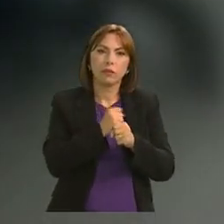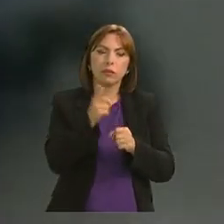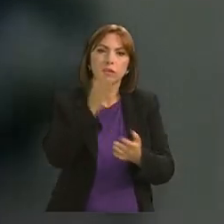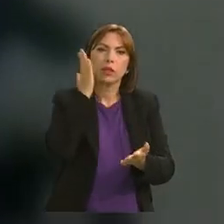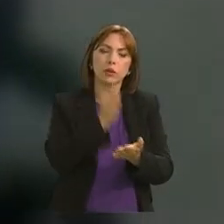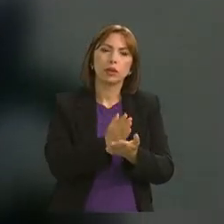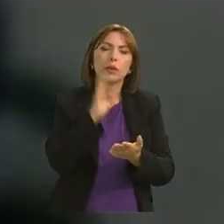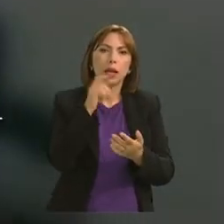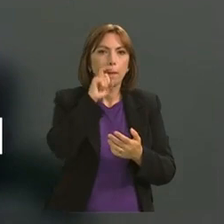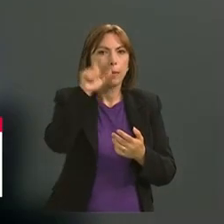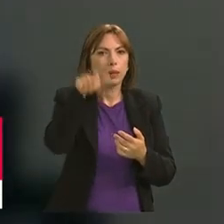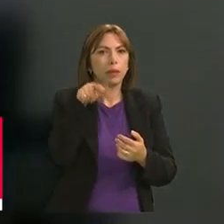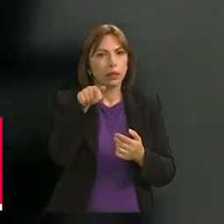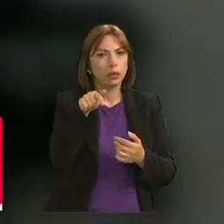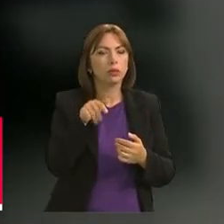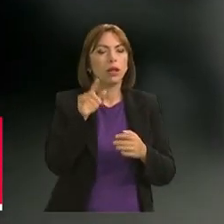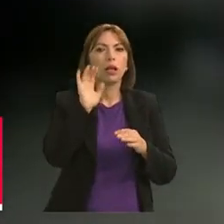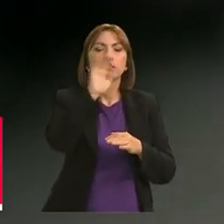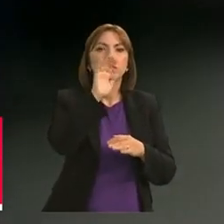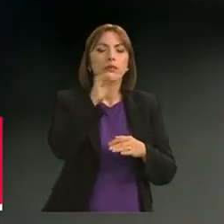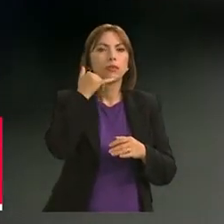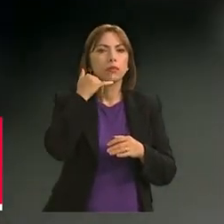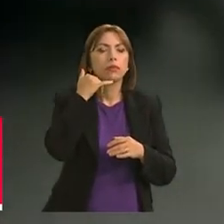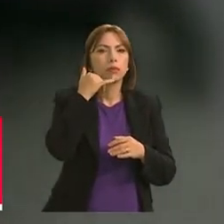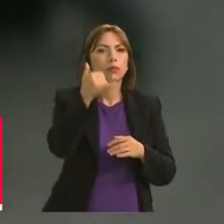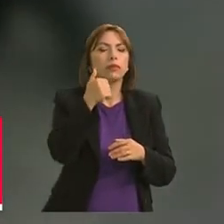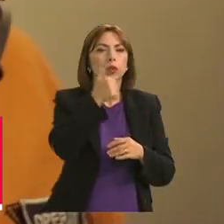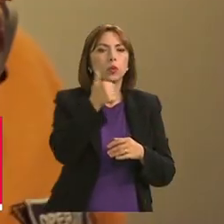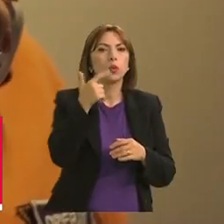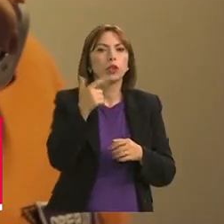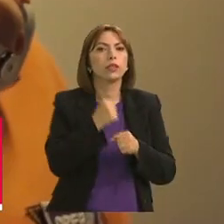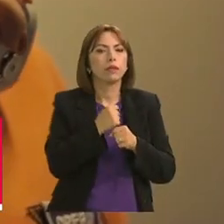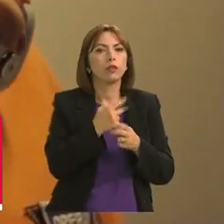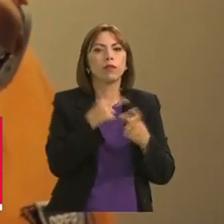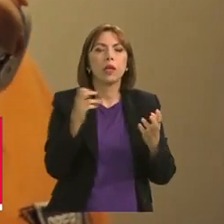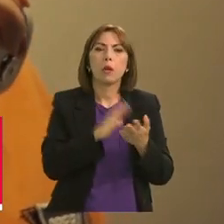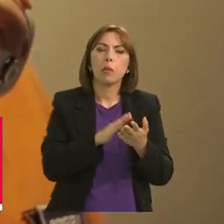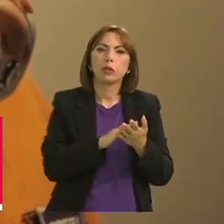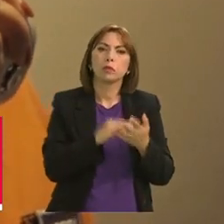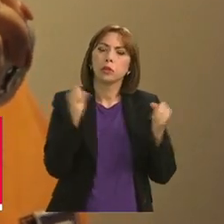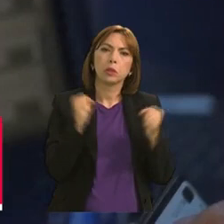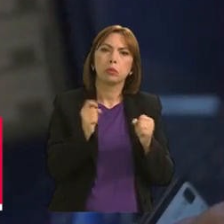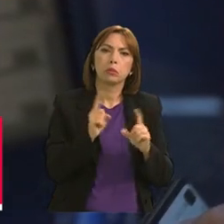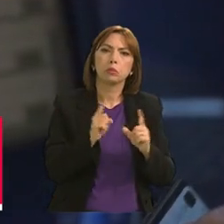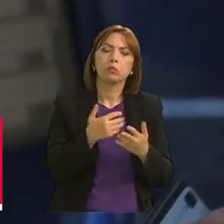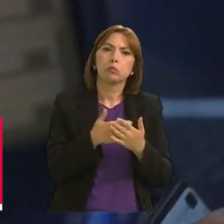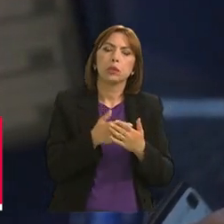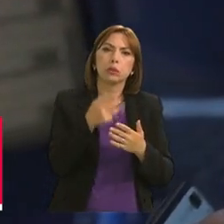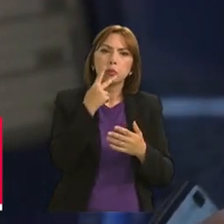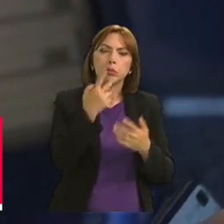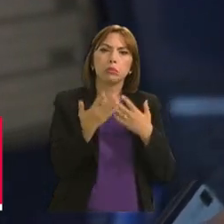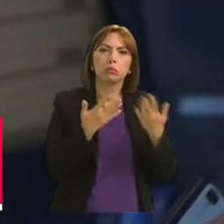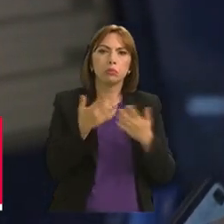că bărbatul în cauză a apelat acest serviciu 112 fără motiv întemeiat, întrucât în